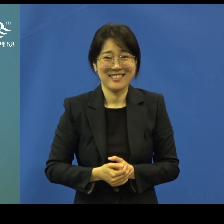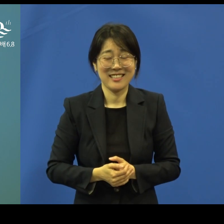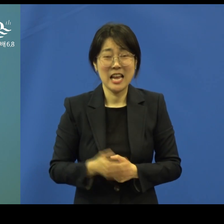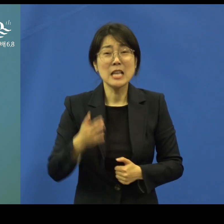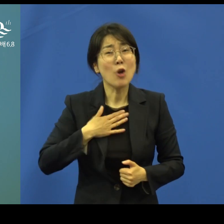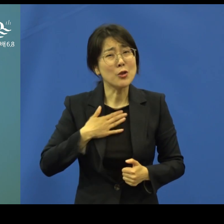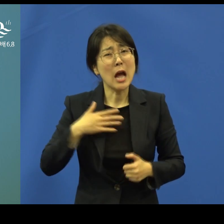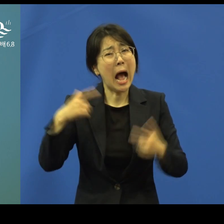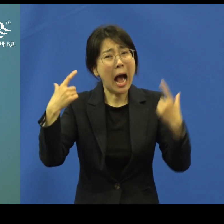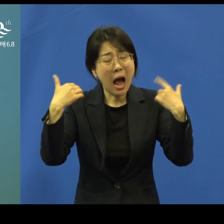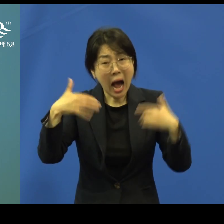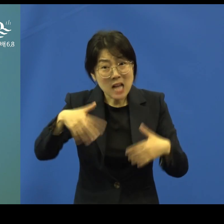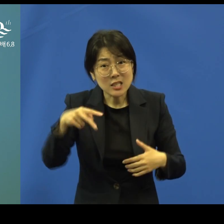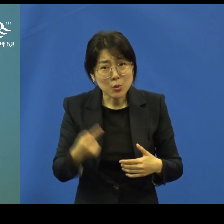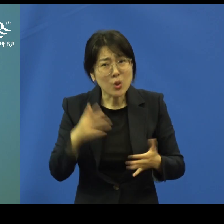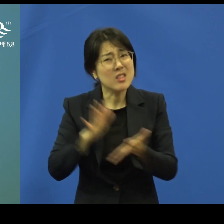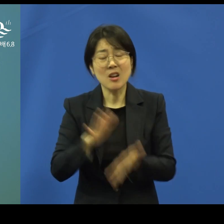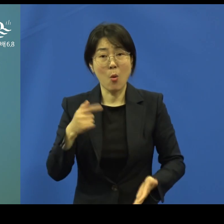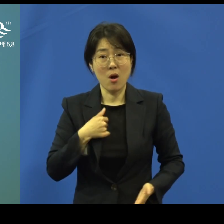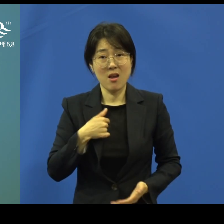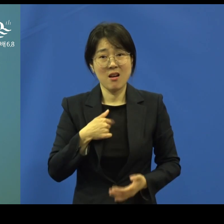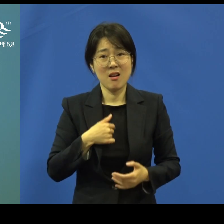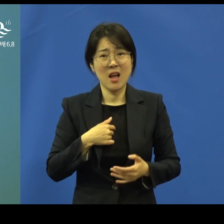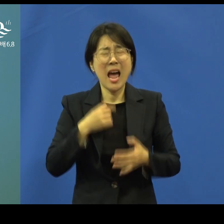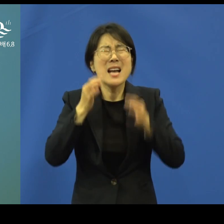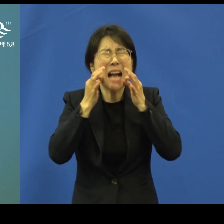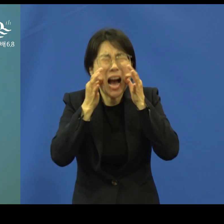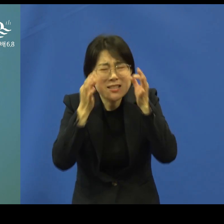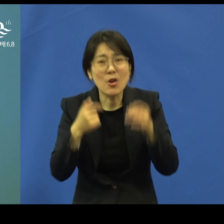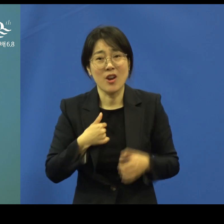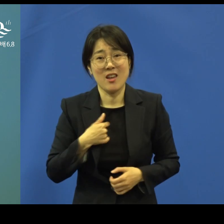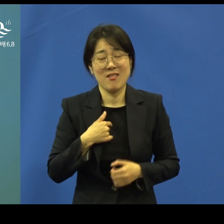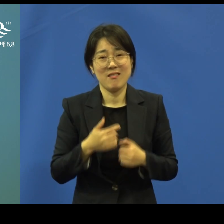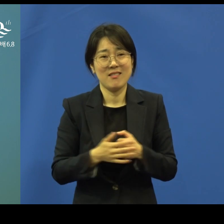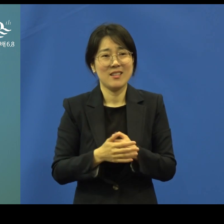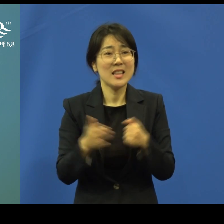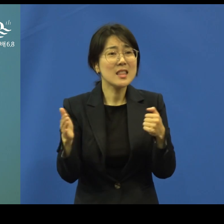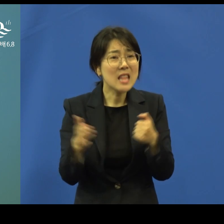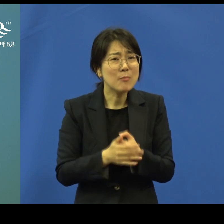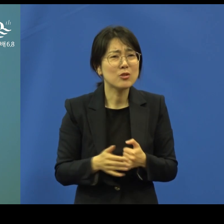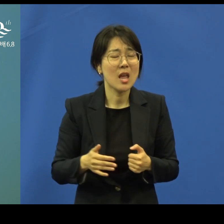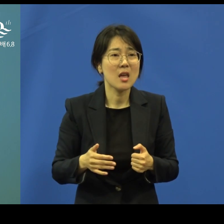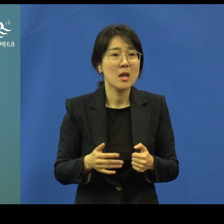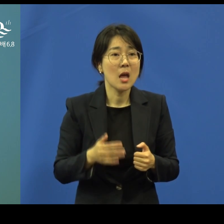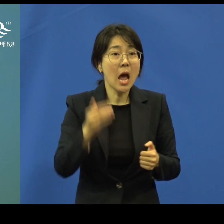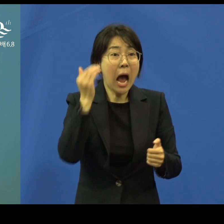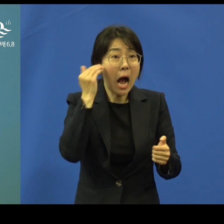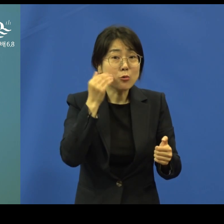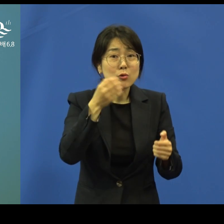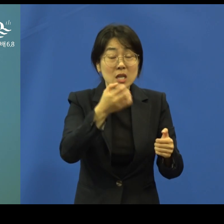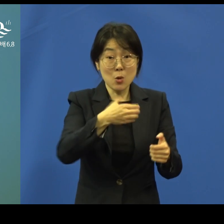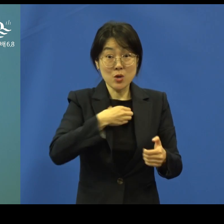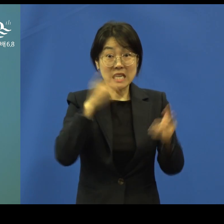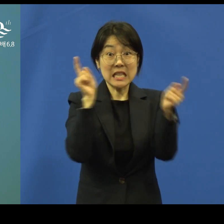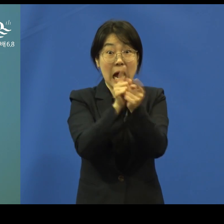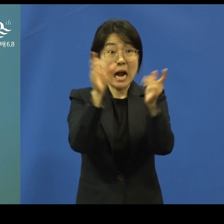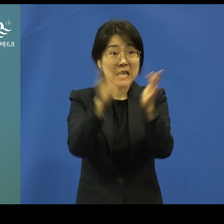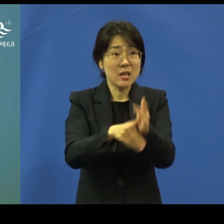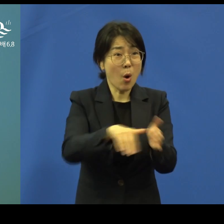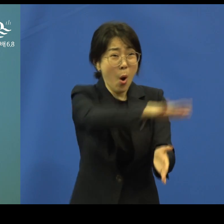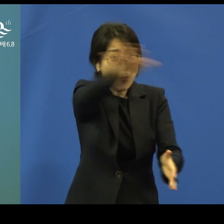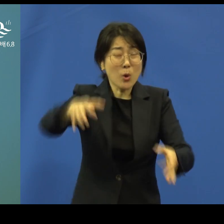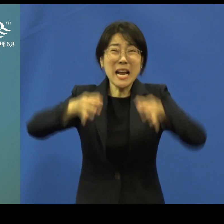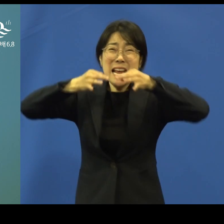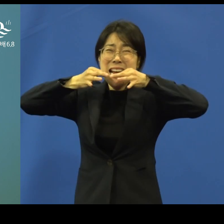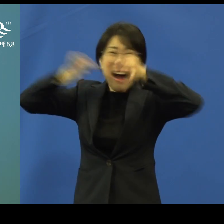여러분, 한국교회가 일어날 때는 기도와 예배가 열정적이었어요. 뜨거웠어요.